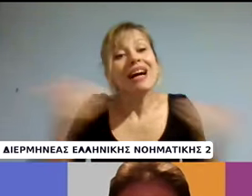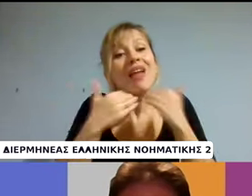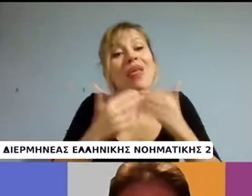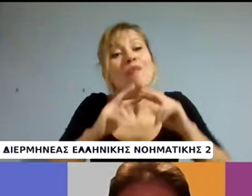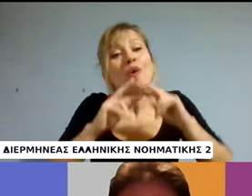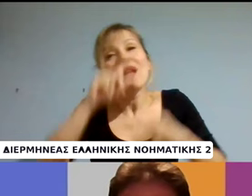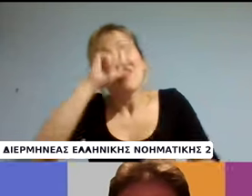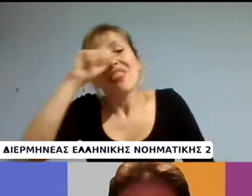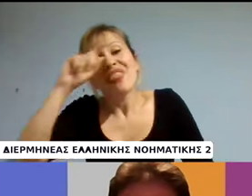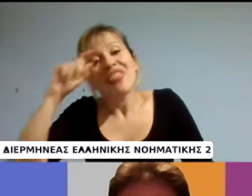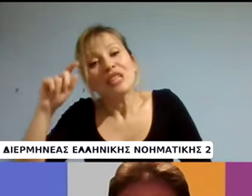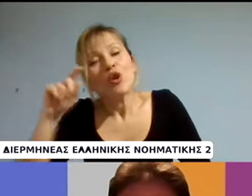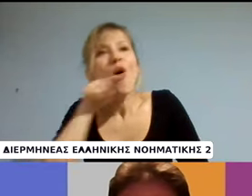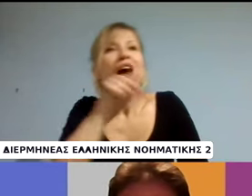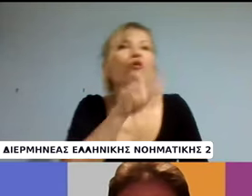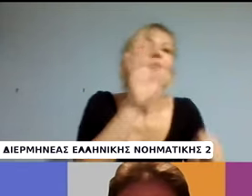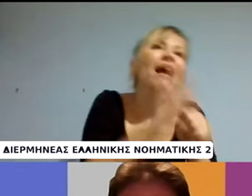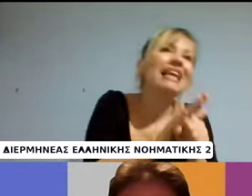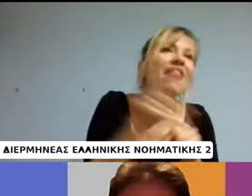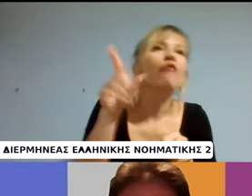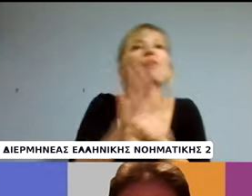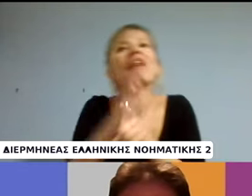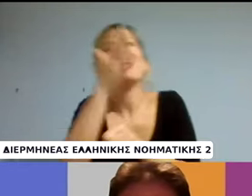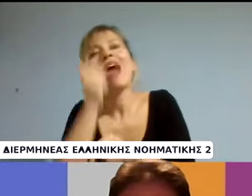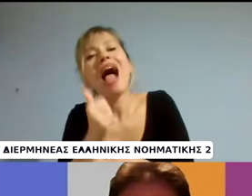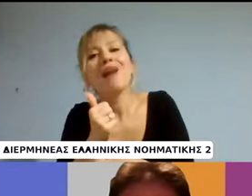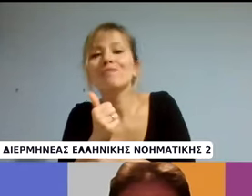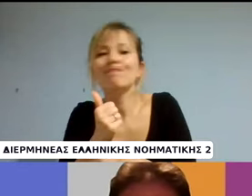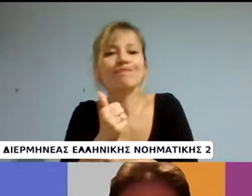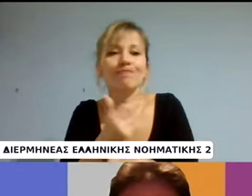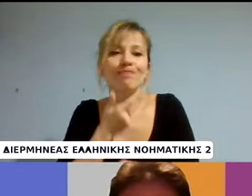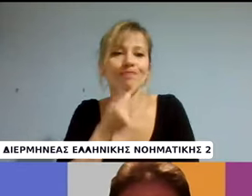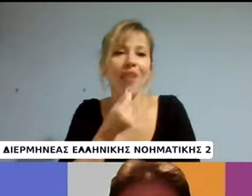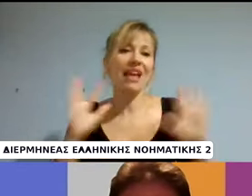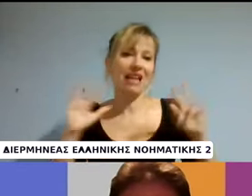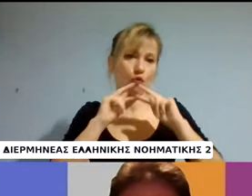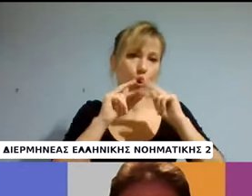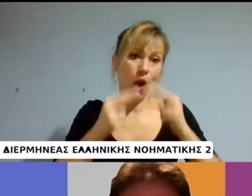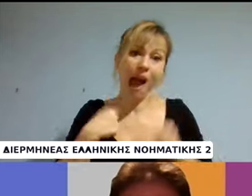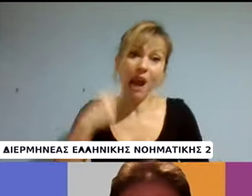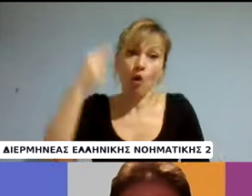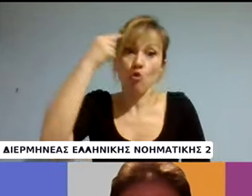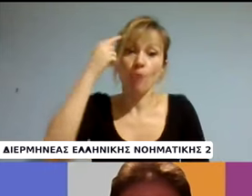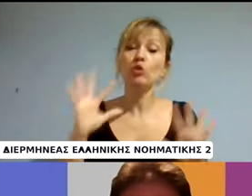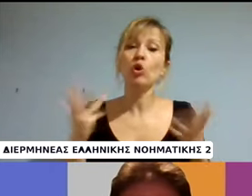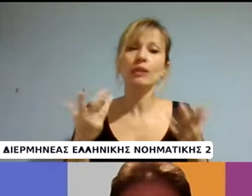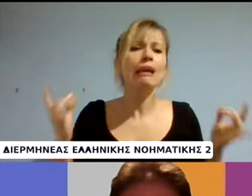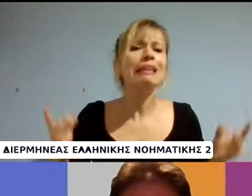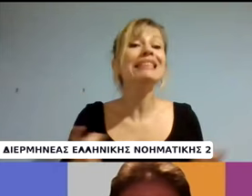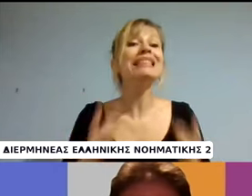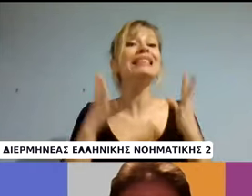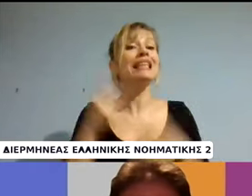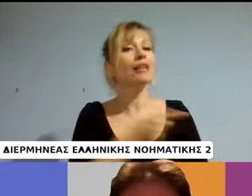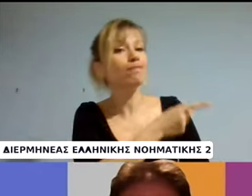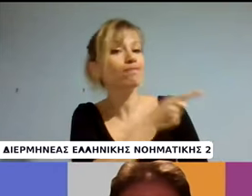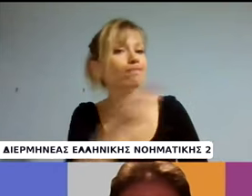εμείς τώρα ναι, και αυτό δεν είναι είναι μια παγίδα και αυτό είναι παρόντος. Μια παγίδα. Αλλά έχω την αίσθηση ότι αν κάτσει και διαβάσει κάποιος